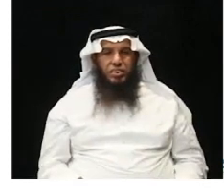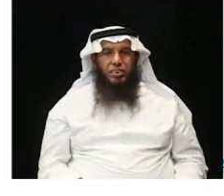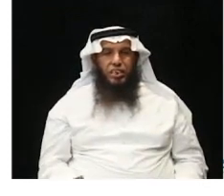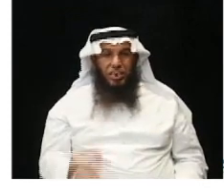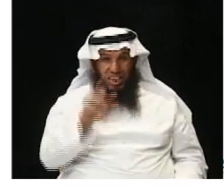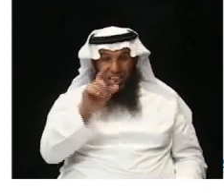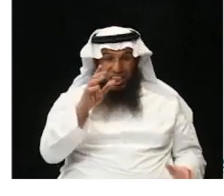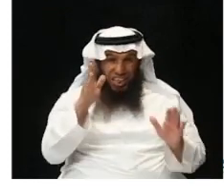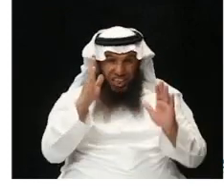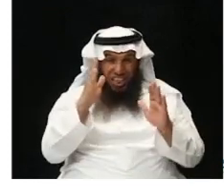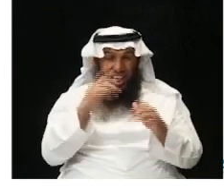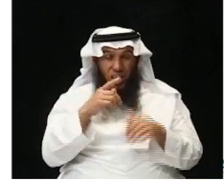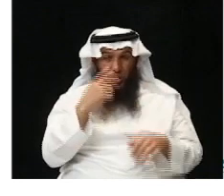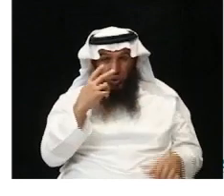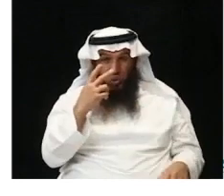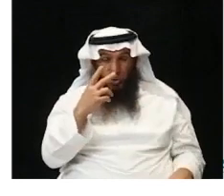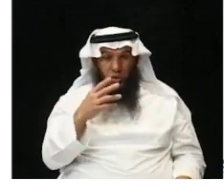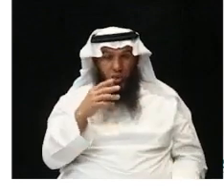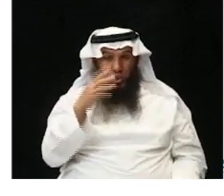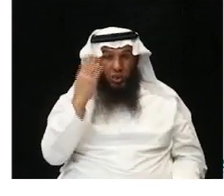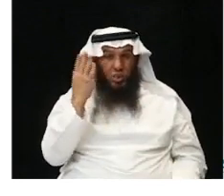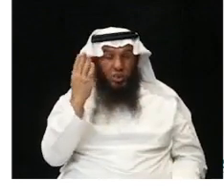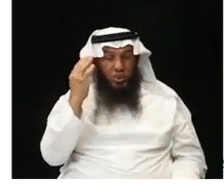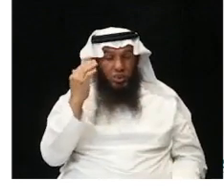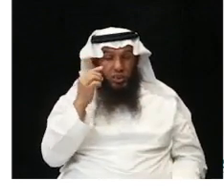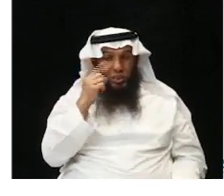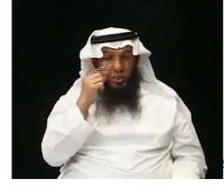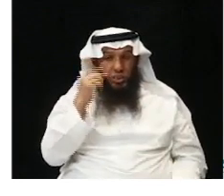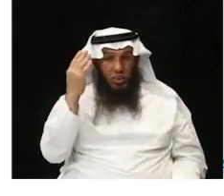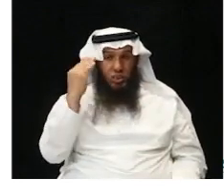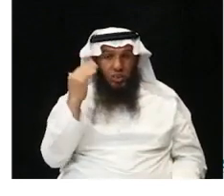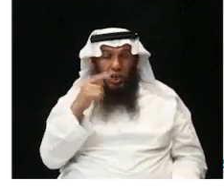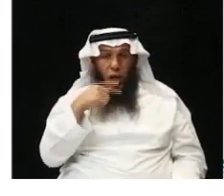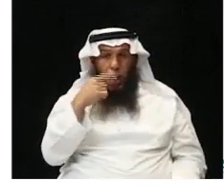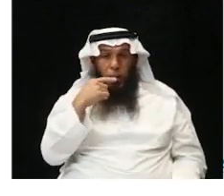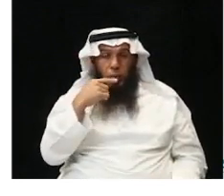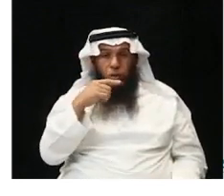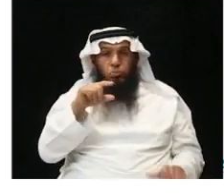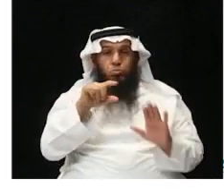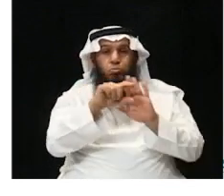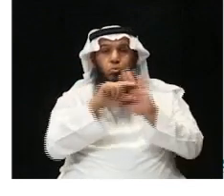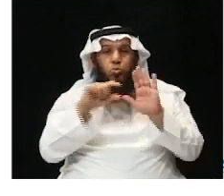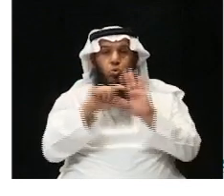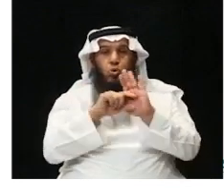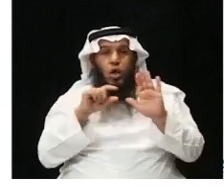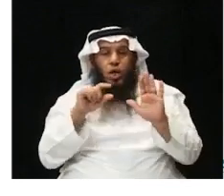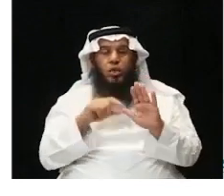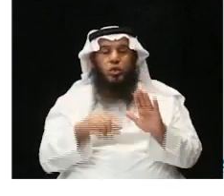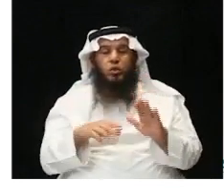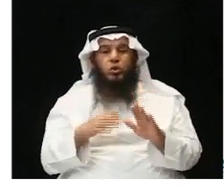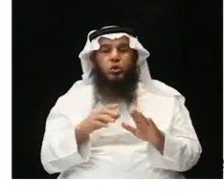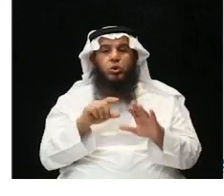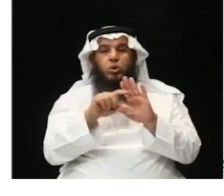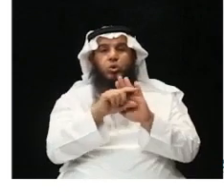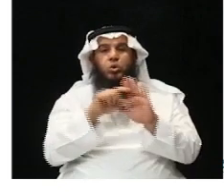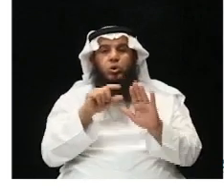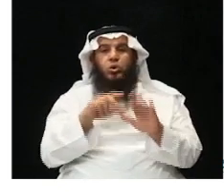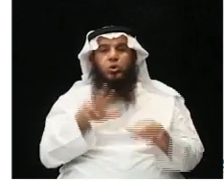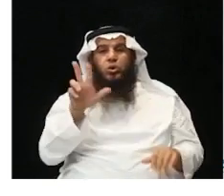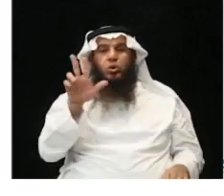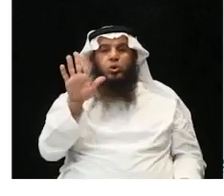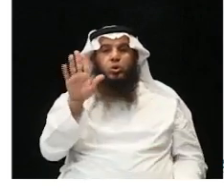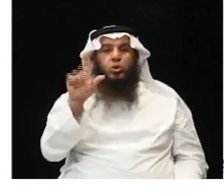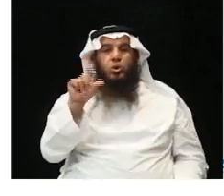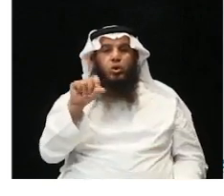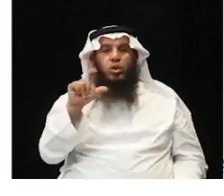في هذه الشريحة أيها الطلاب والطالبات، تتكلم عن موضوعات السورة، والسورة فيها أربع موضوعات.